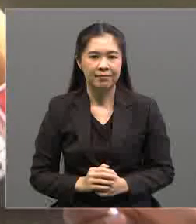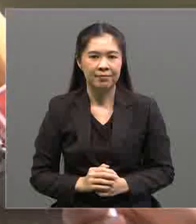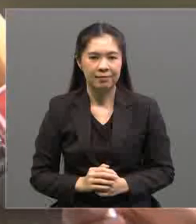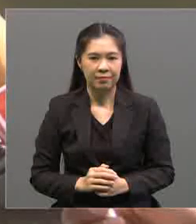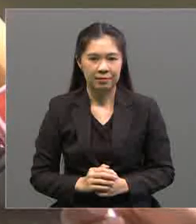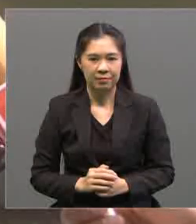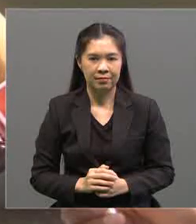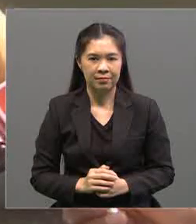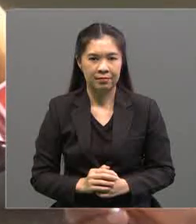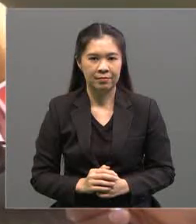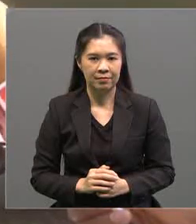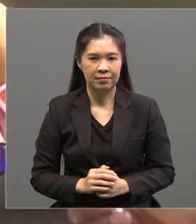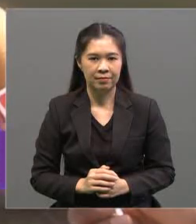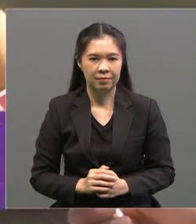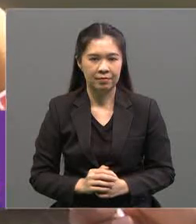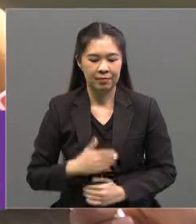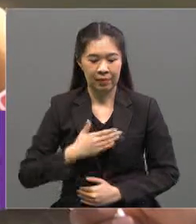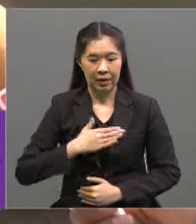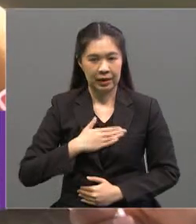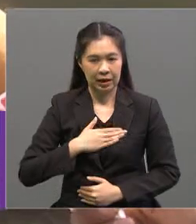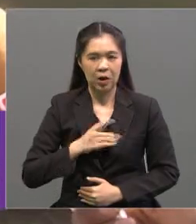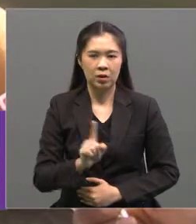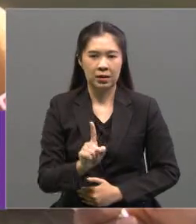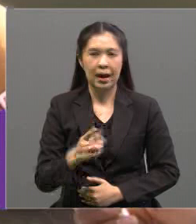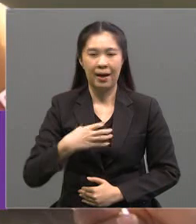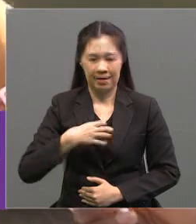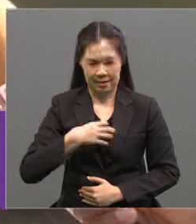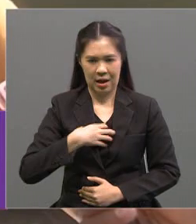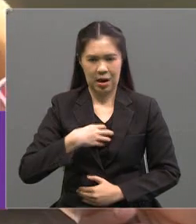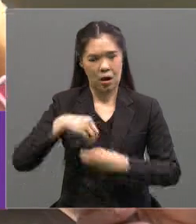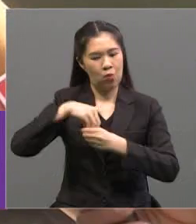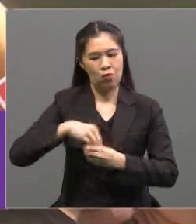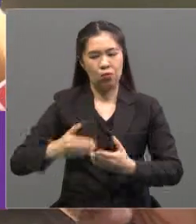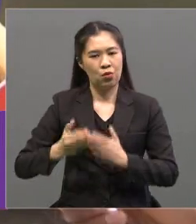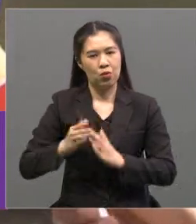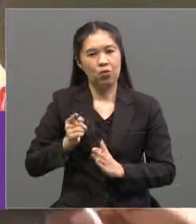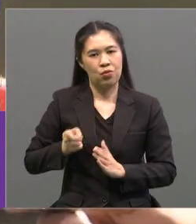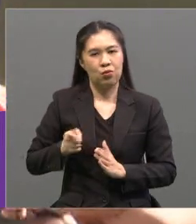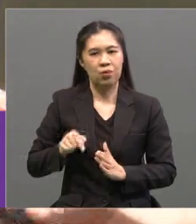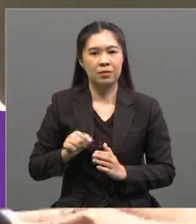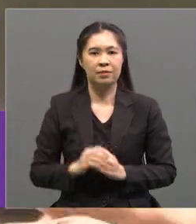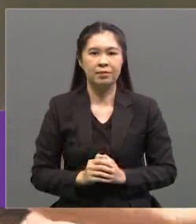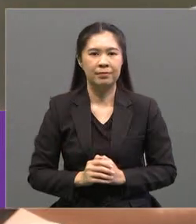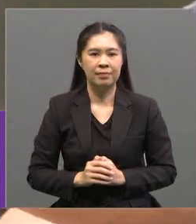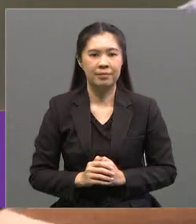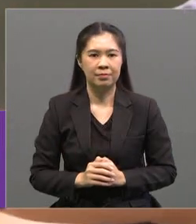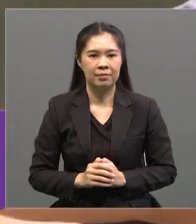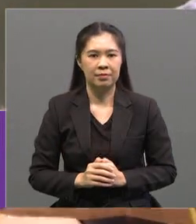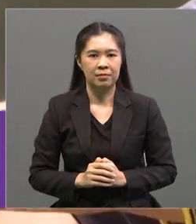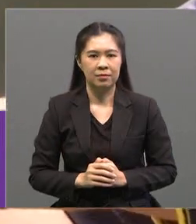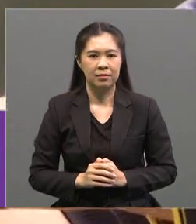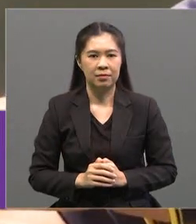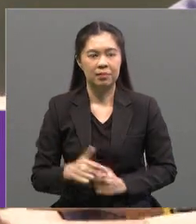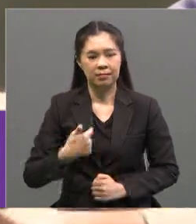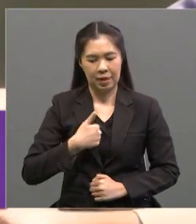ก็หลักๆก็คือจุดยืนของเราครับก็คืออยากให้อุเทรนยังคงอยู่ต่อไปครับ ครับคือผู้ผมจะทำตามพระราชด